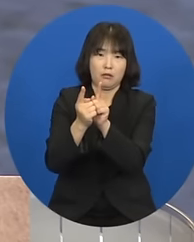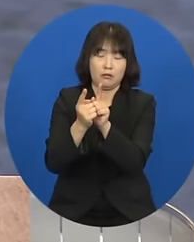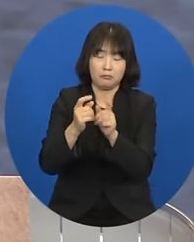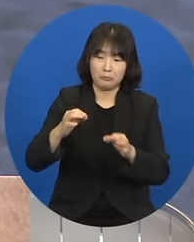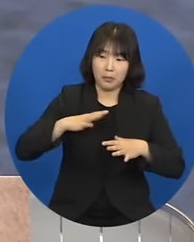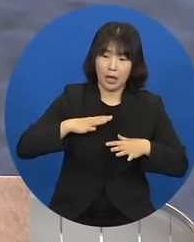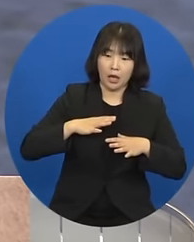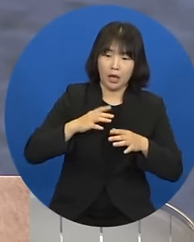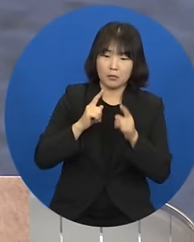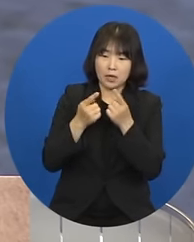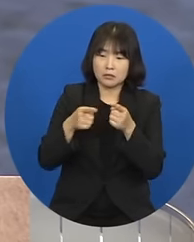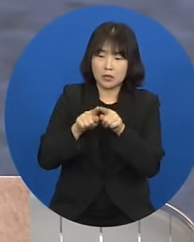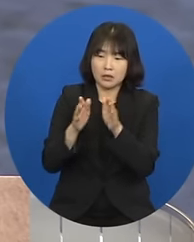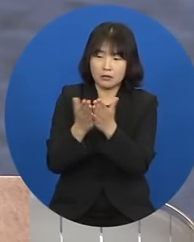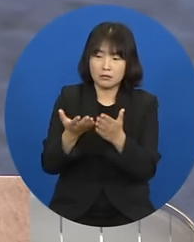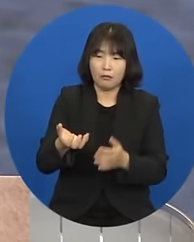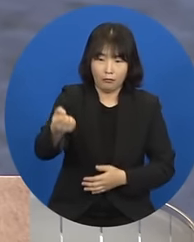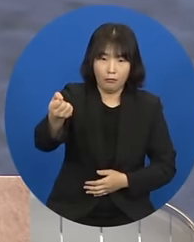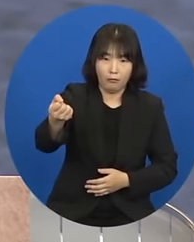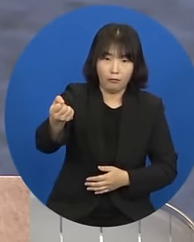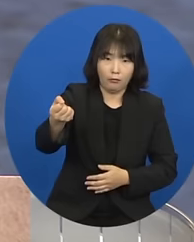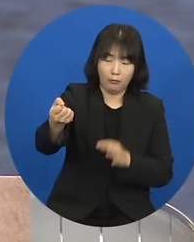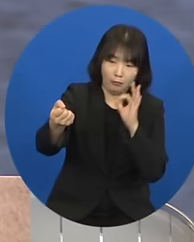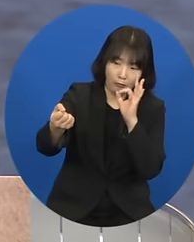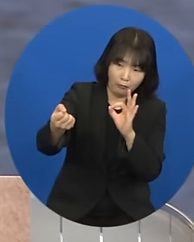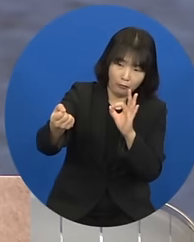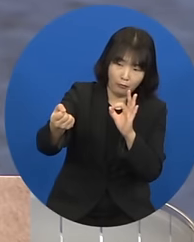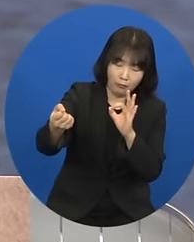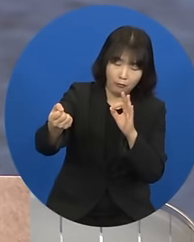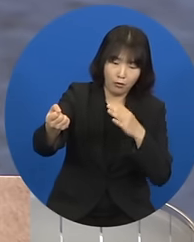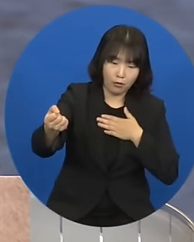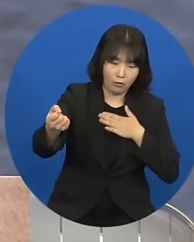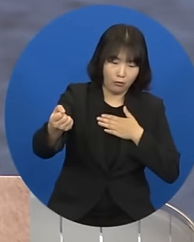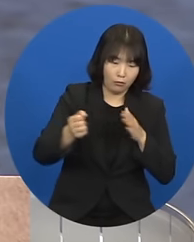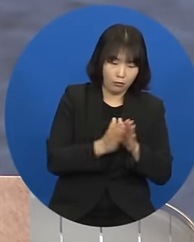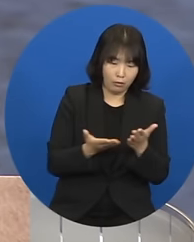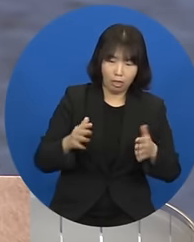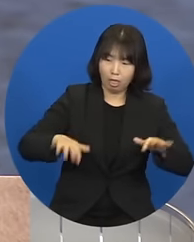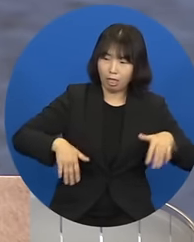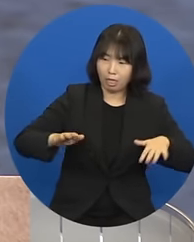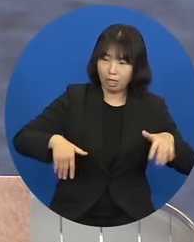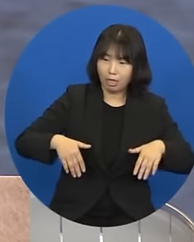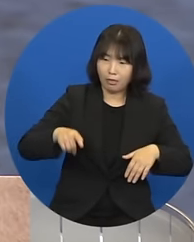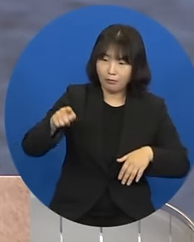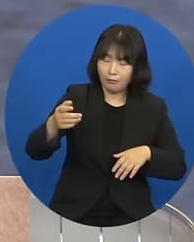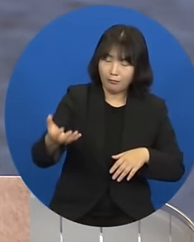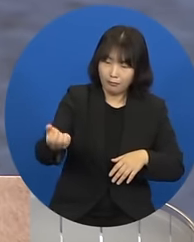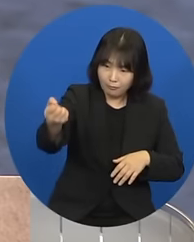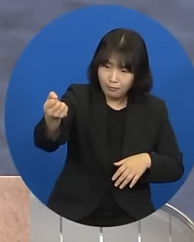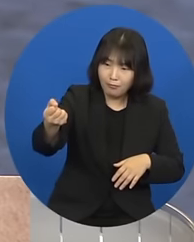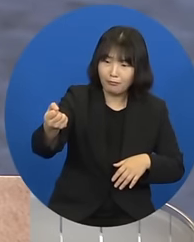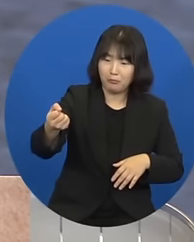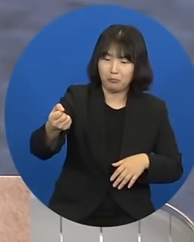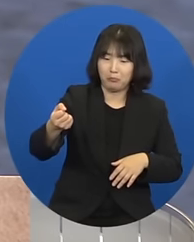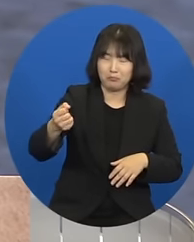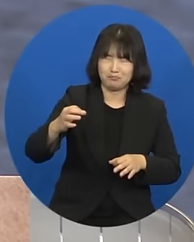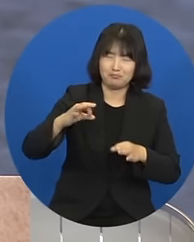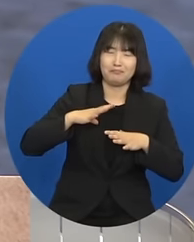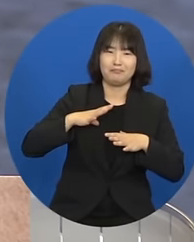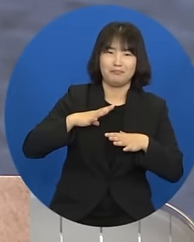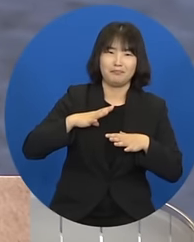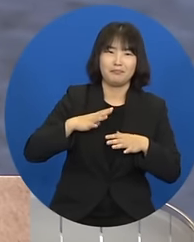거야. 저는 안 들고 있었는데 창피하죠. 담임 목사는 그냥 다니는데 청년이 그 거리에서 이걸 들고 다니니